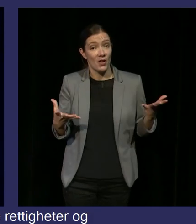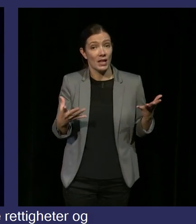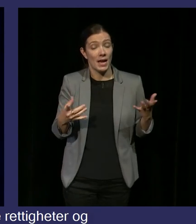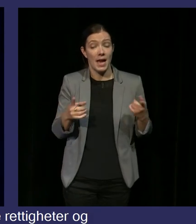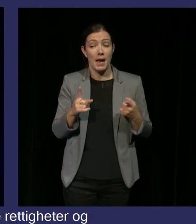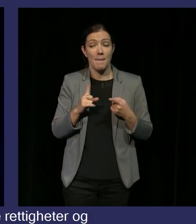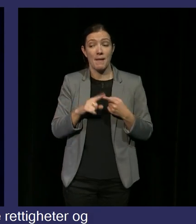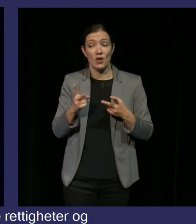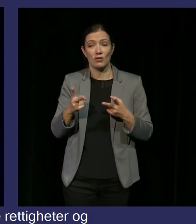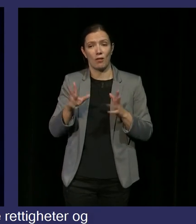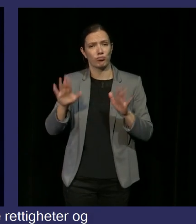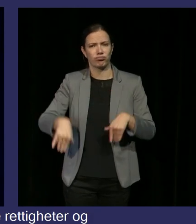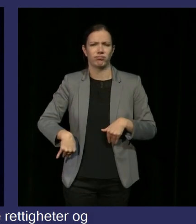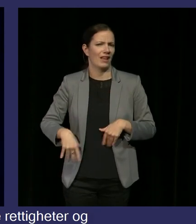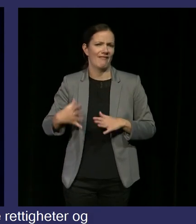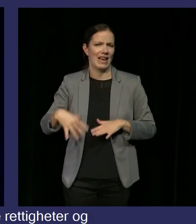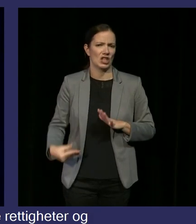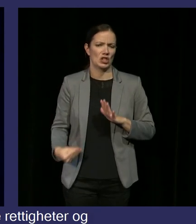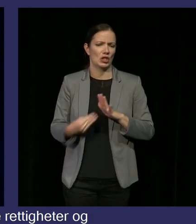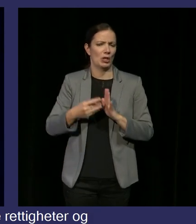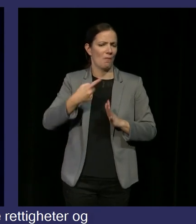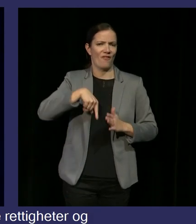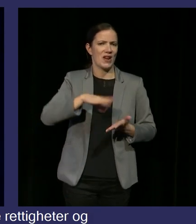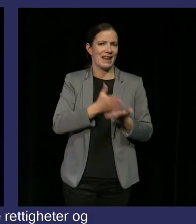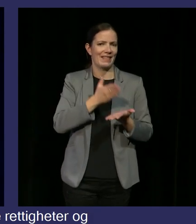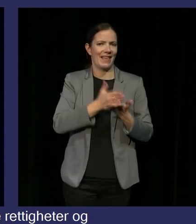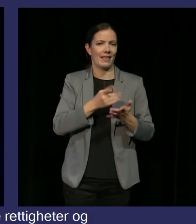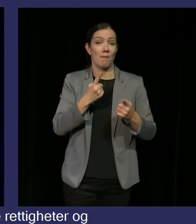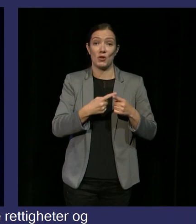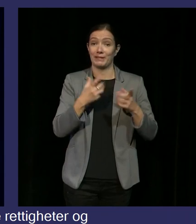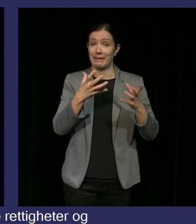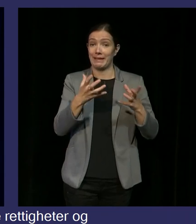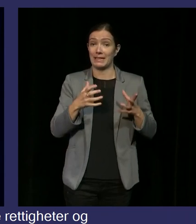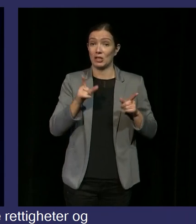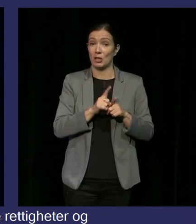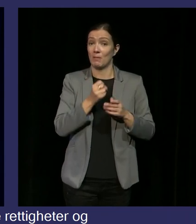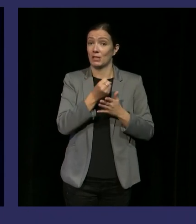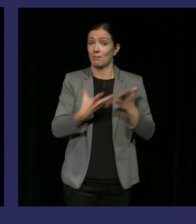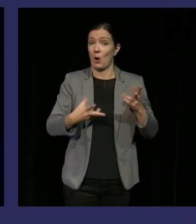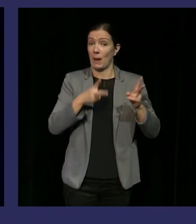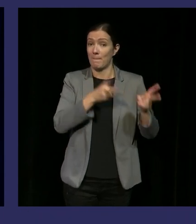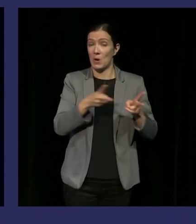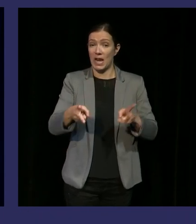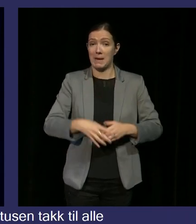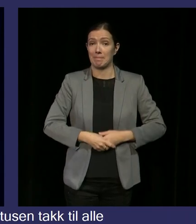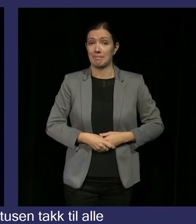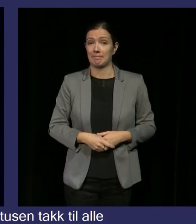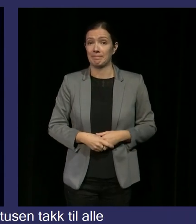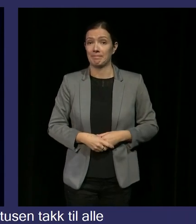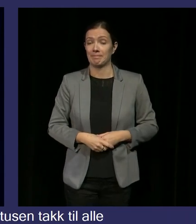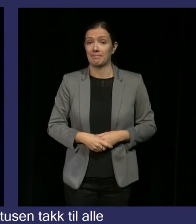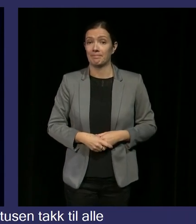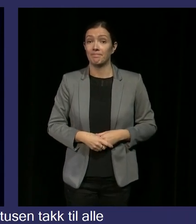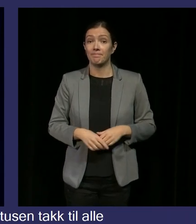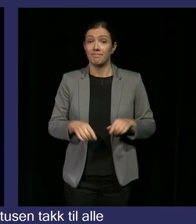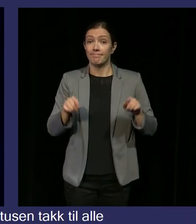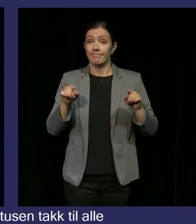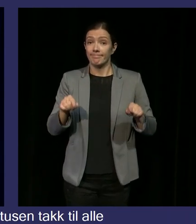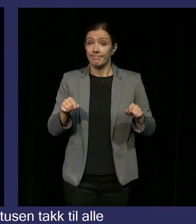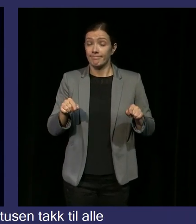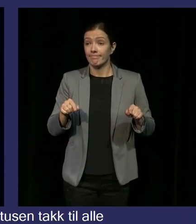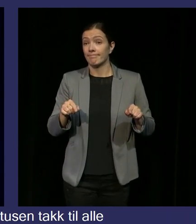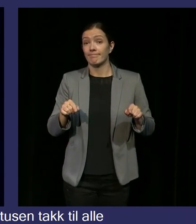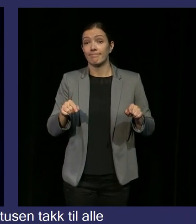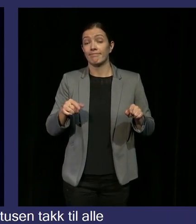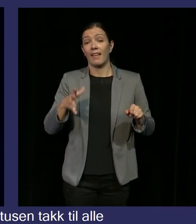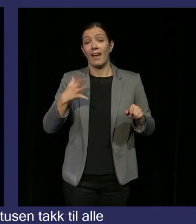som lar være å støtte opp om våre rettigheter og interesser som språkbrukere. Med disse ordene så gjenstår